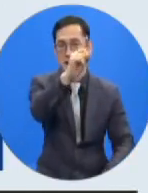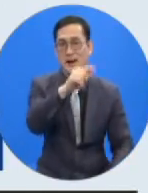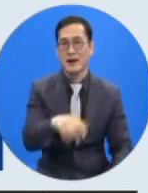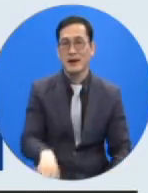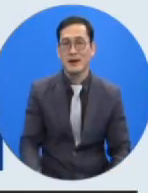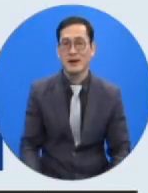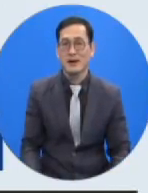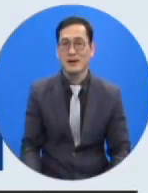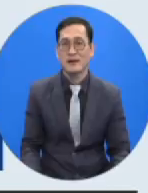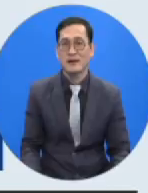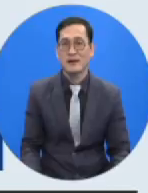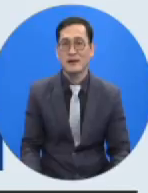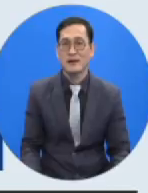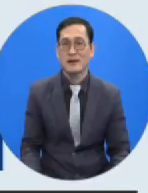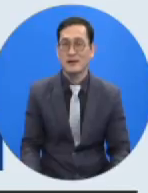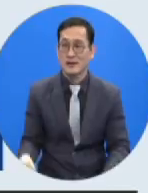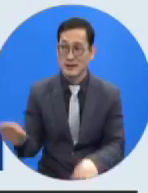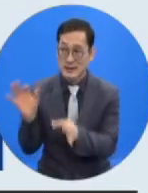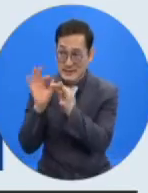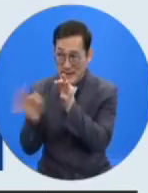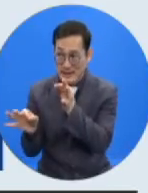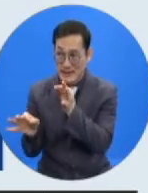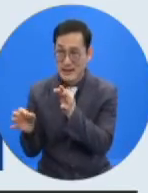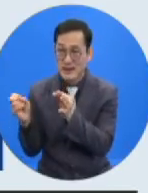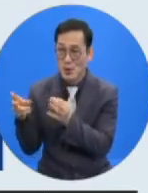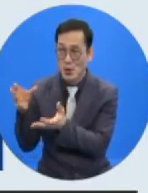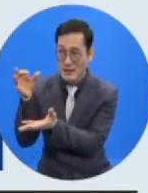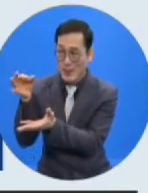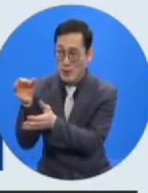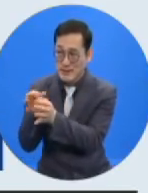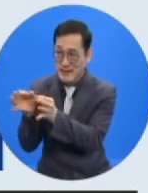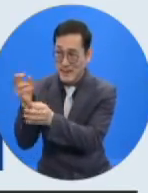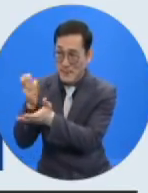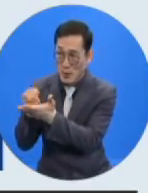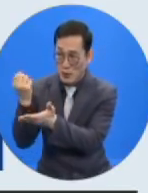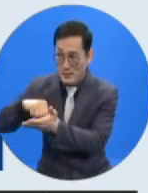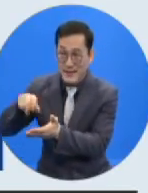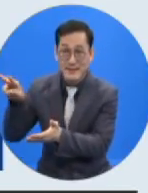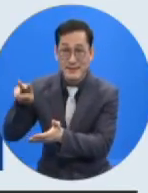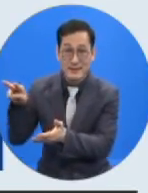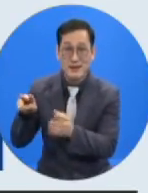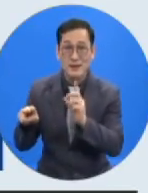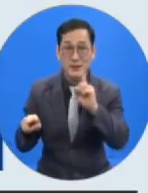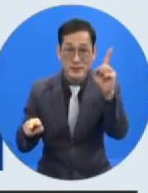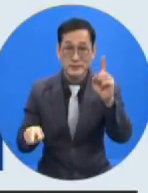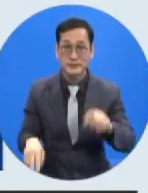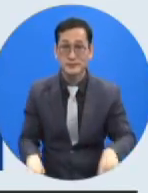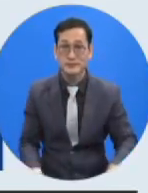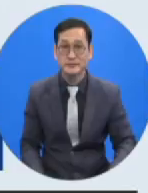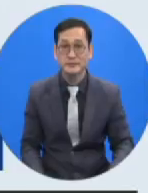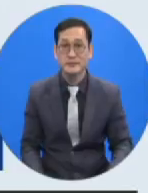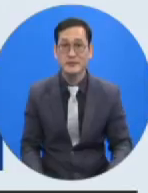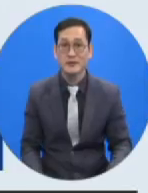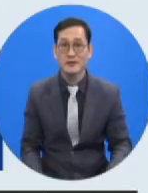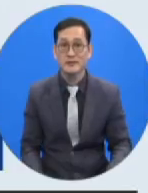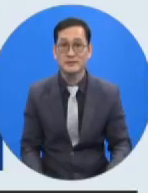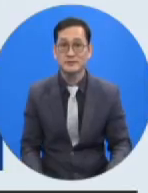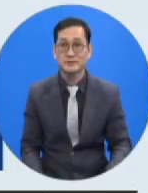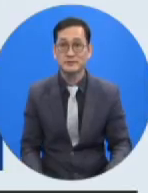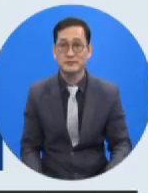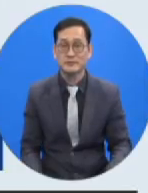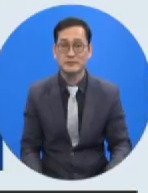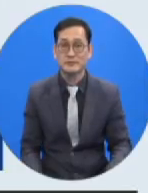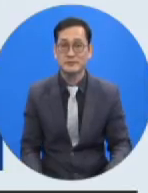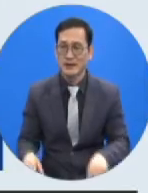혐의로, 윤석열 총장의 부인 김건희 씨는 자본시장법 위반 혐의로 고발을 했고 최 씨 땅 매입 의혹과 관련된 공범으로 고발을